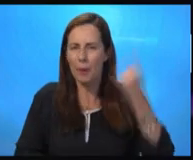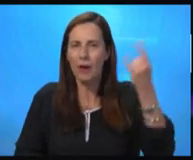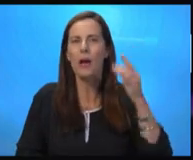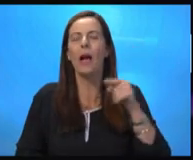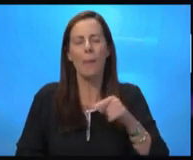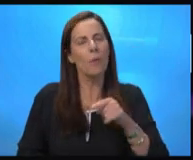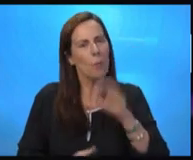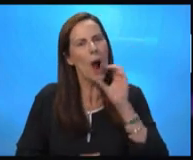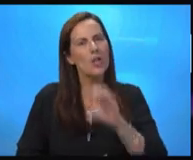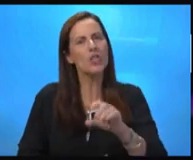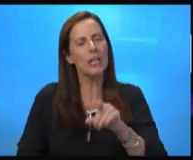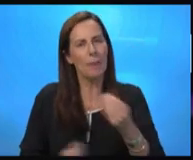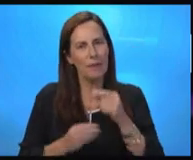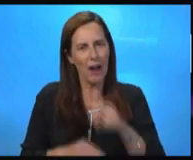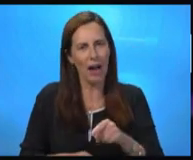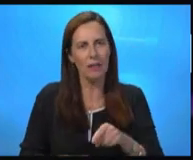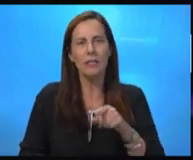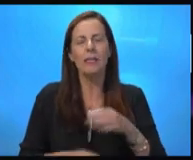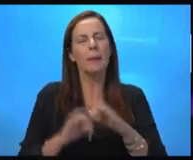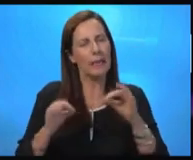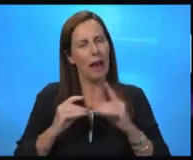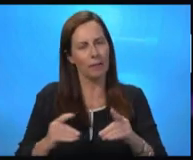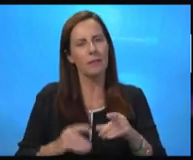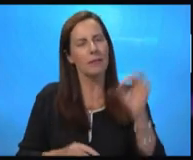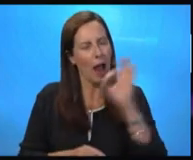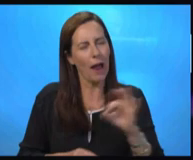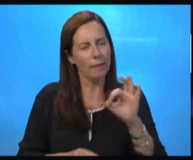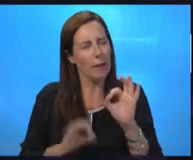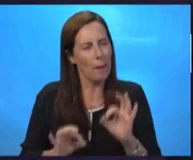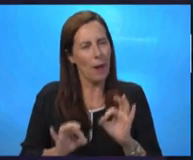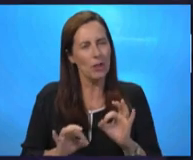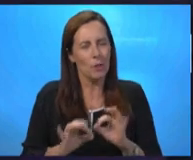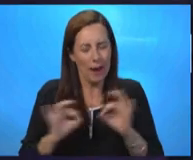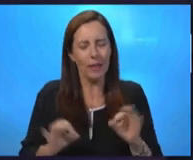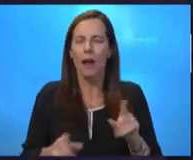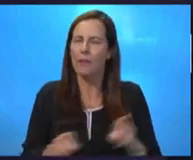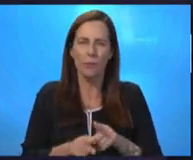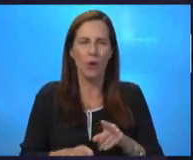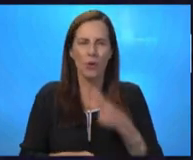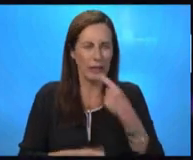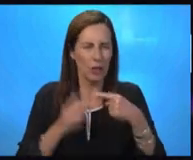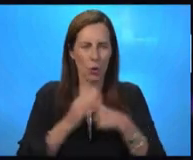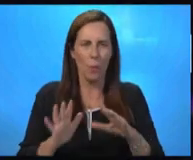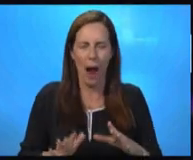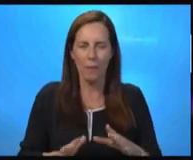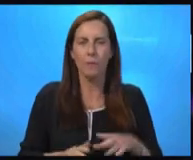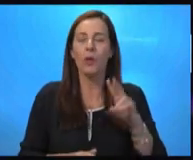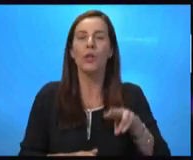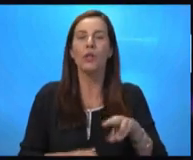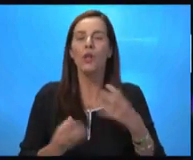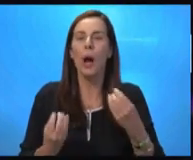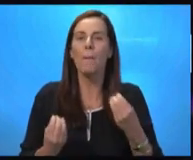הוא משקיע בקרן כזאת. זה בתחילת הדרך, זה עדיין ממש מתחיל, אבל כמו שאני אתן לך דוגמה קלאסית. כן. יש לו לא מעט